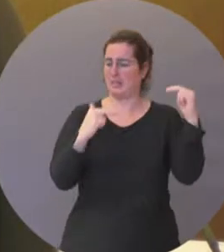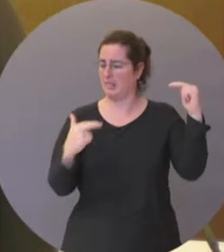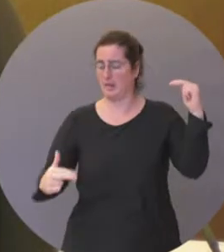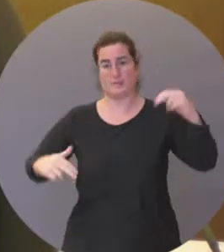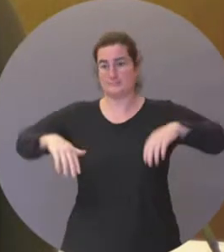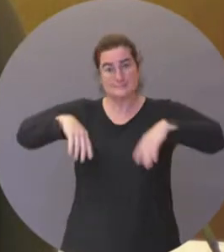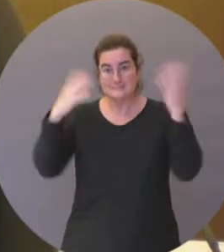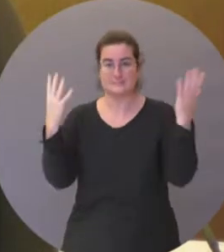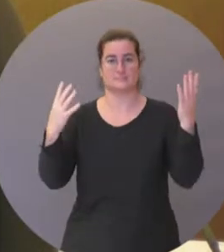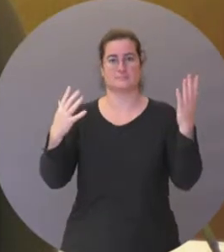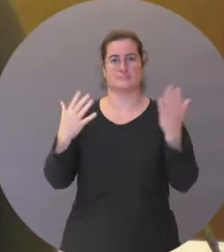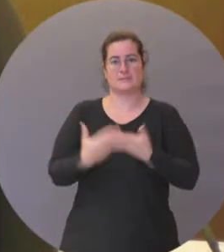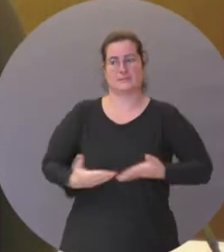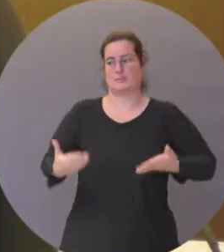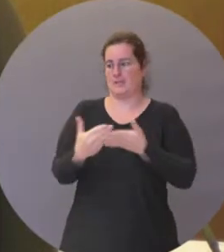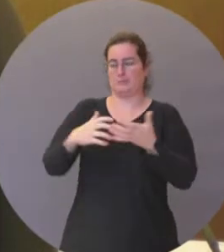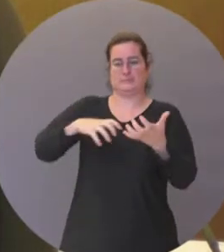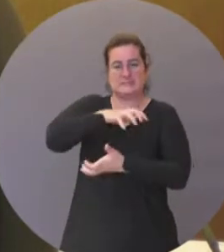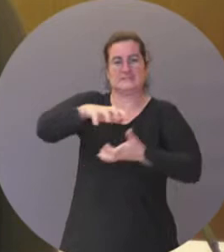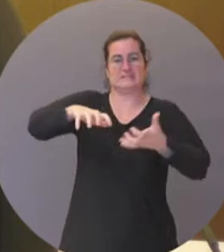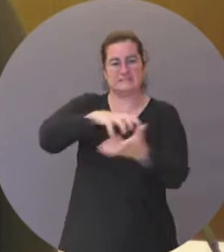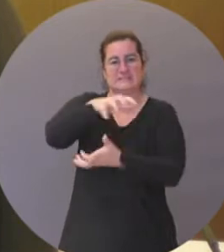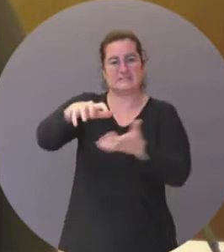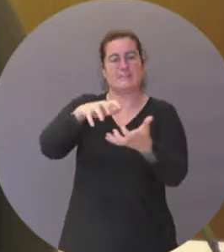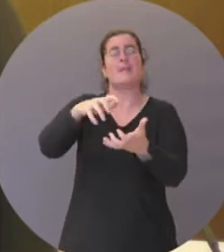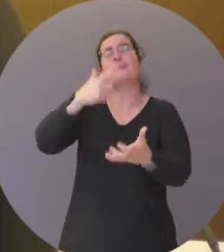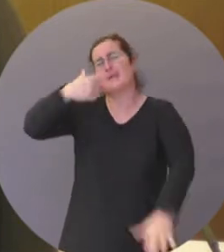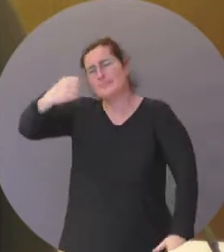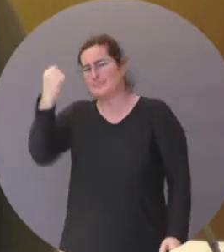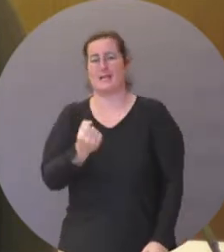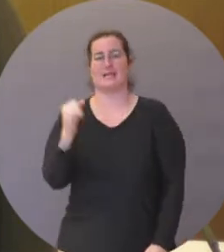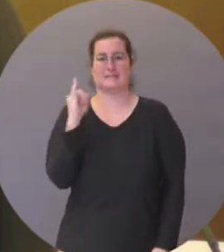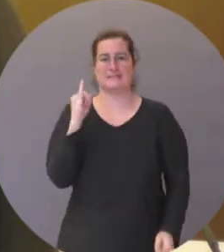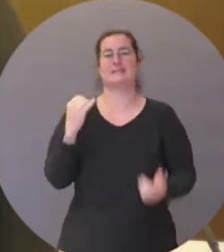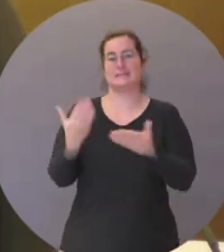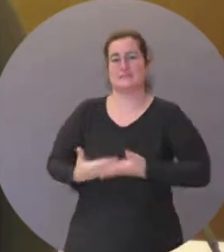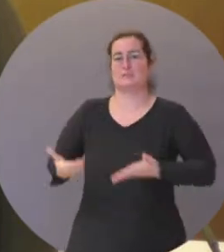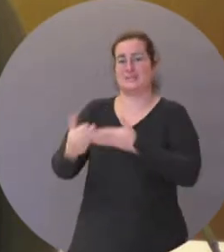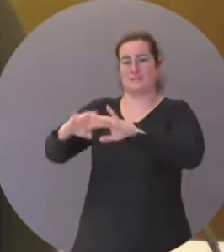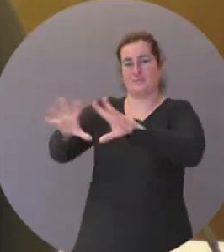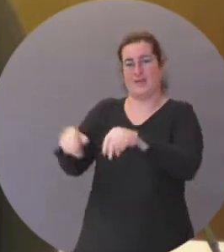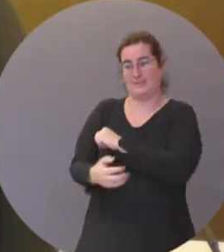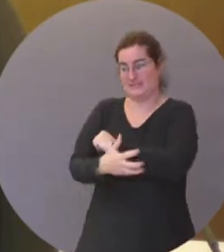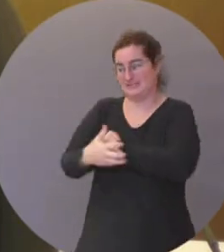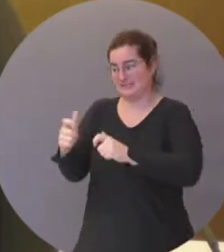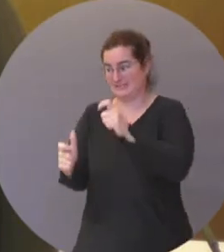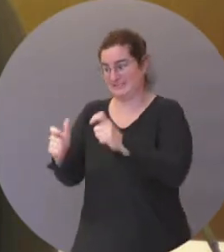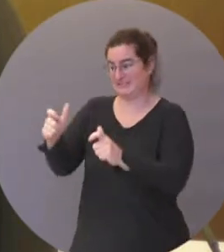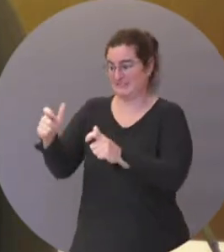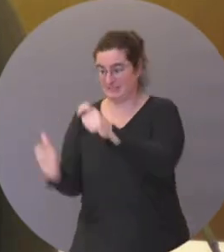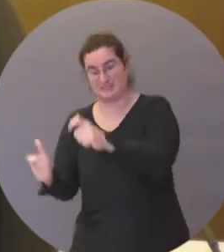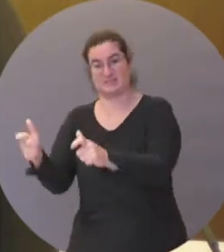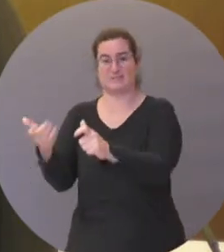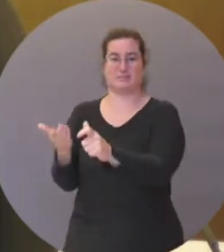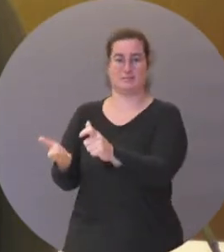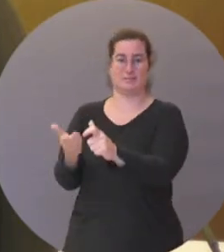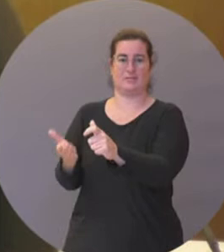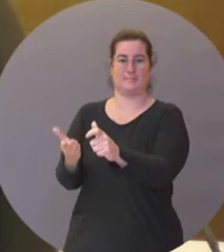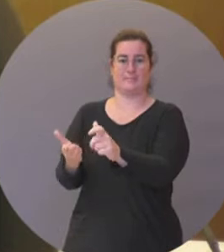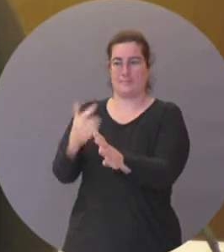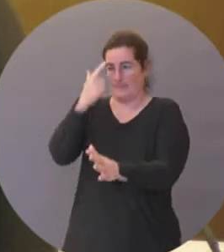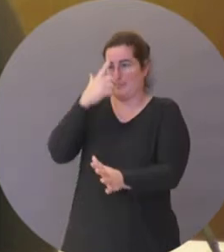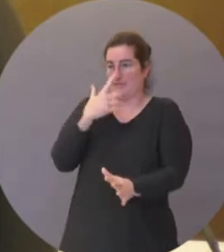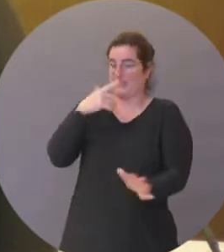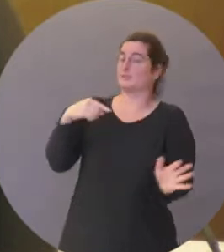populations les plus précaires qui sont encore plus en difficulté face à ces phénomènes même si je pense que ça embarque tout le monde